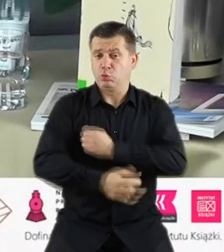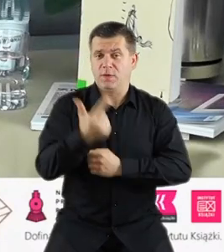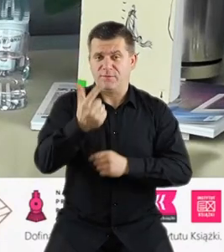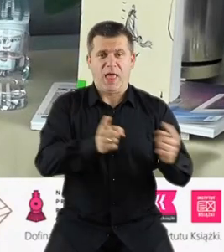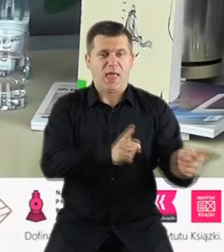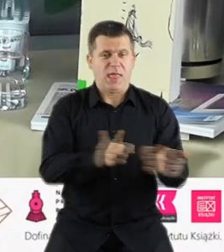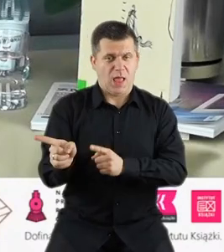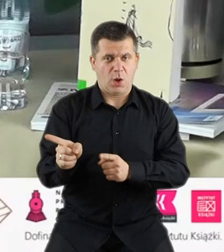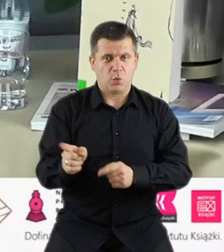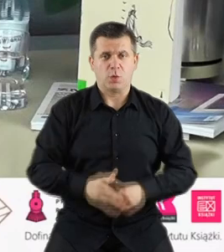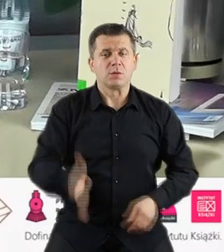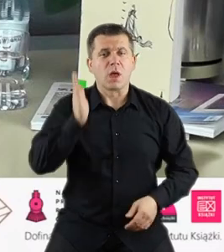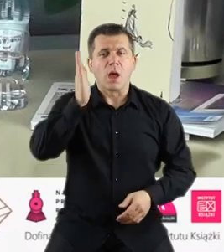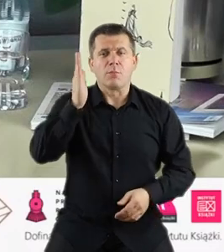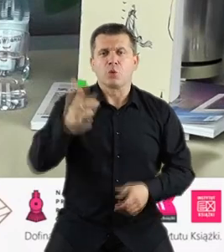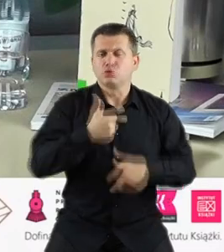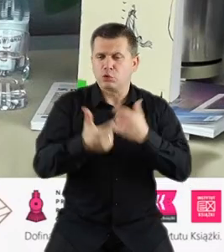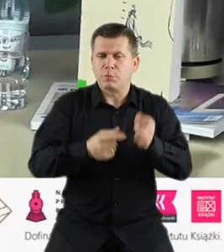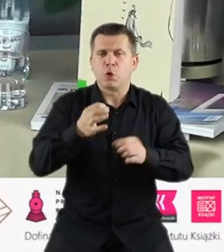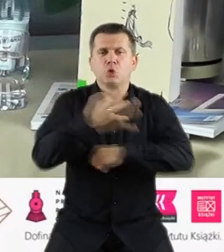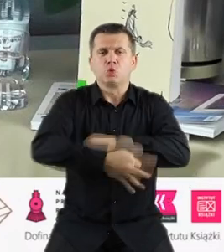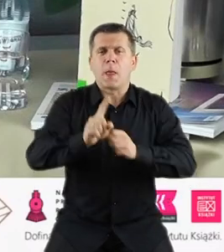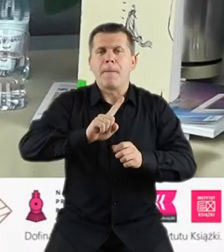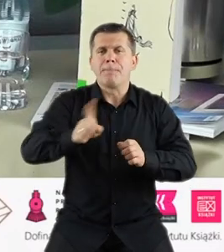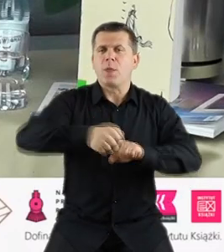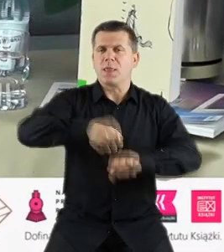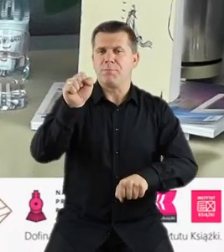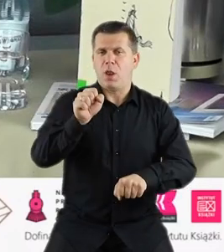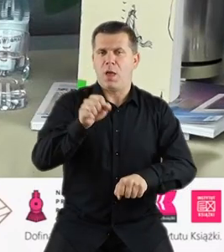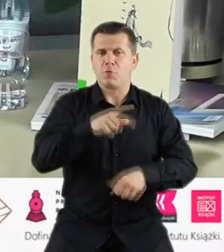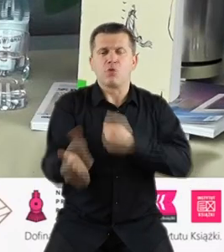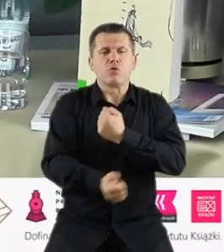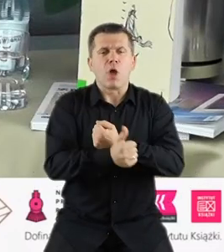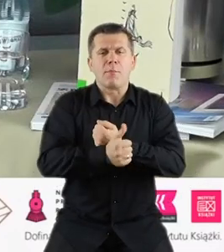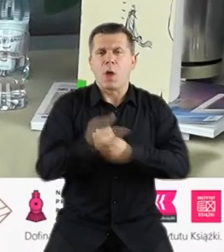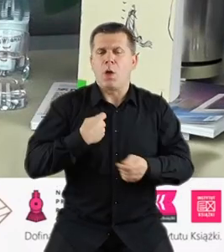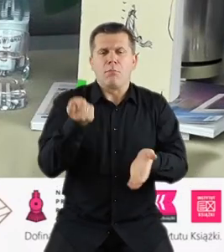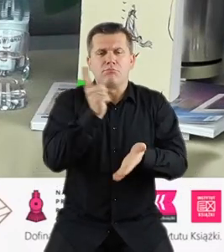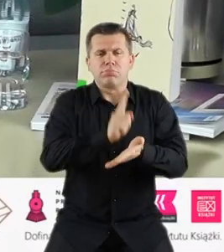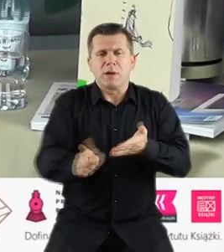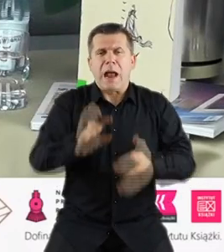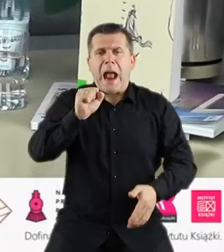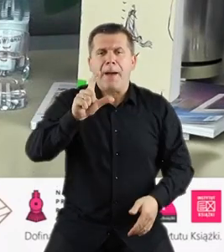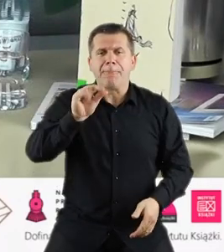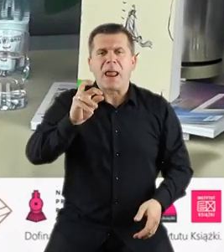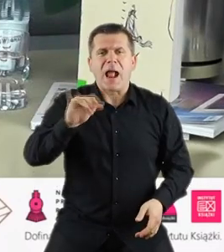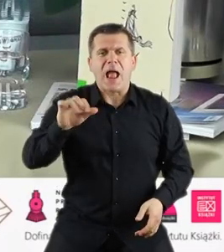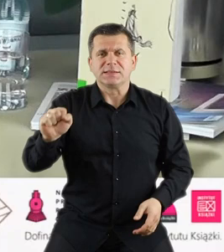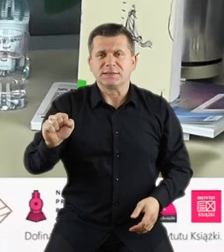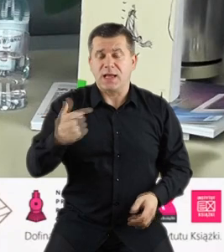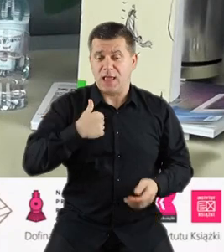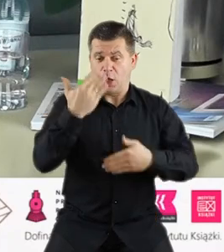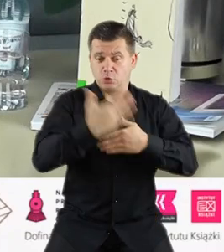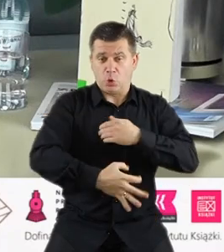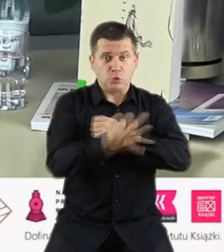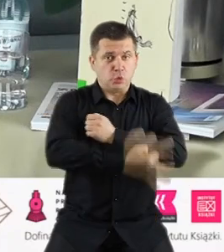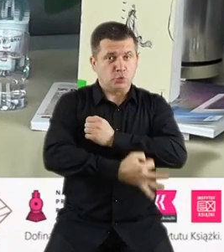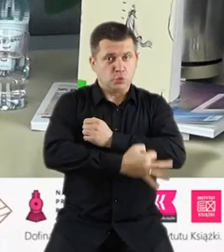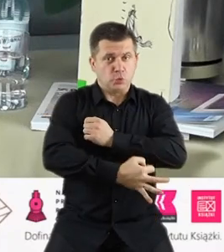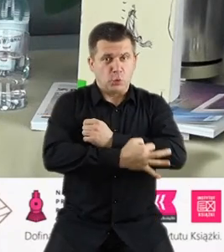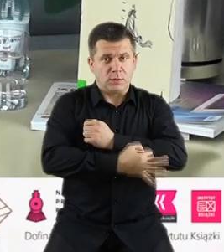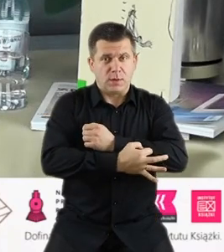dwa kierunki. Później zrobiłam studia podyplomowe. To z tego powodu, że nie dostałam się na aplikację. Aplikacje wtedy, kiedy ja skończyłam